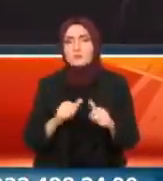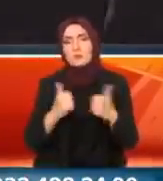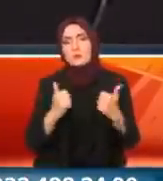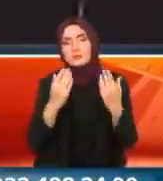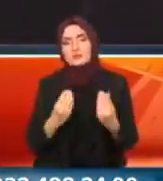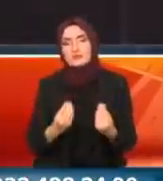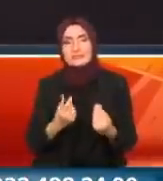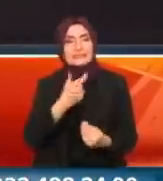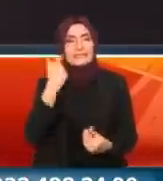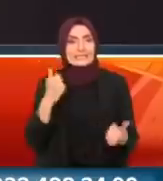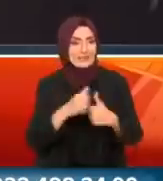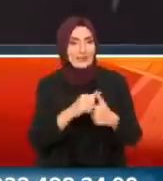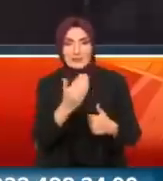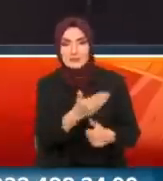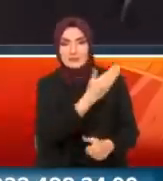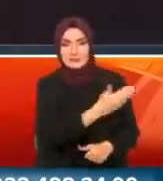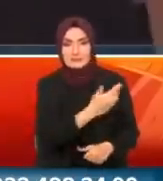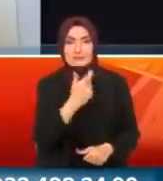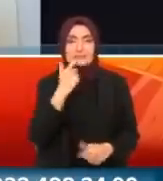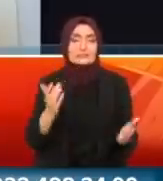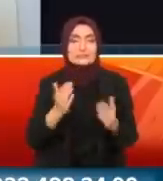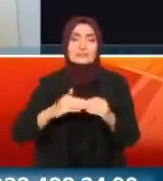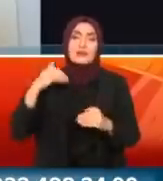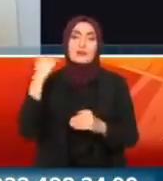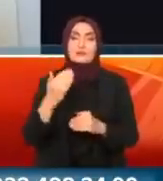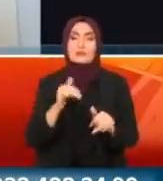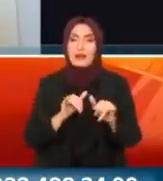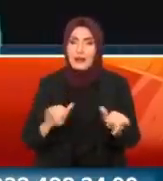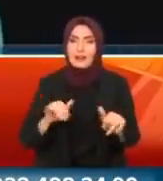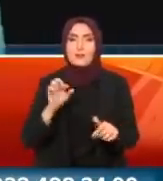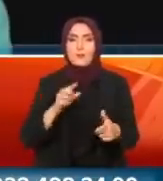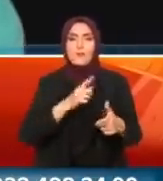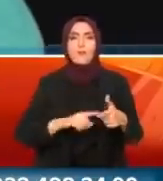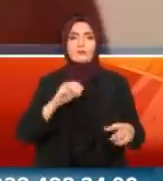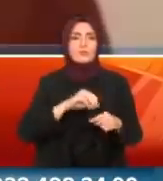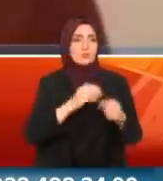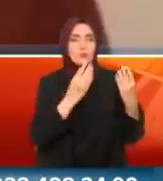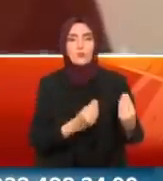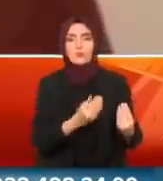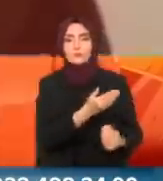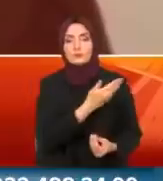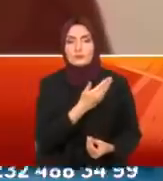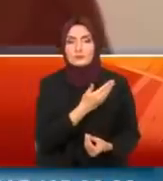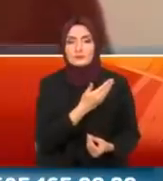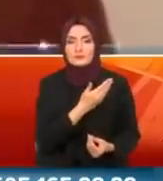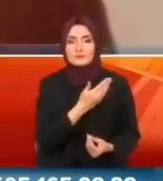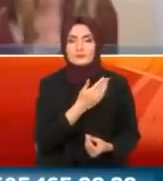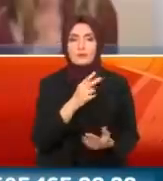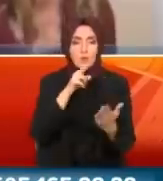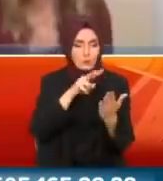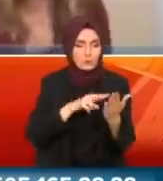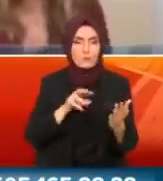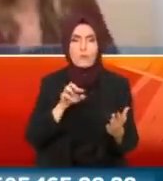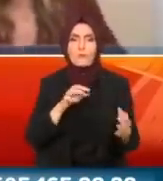Eski eşler yıllar sonra aynı projede yer aldı. Okuma provasını izleyen hayranları tekrar barışırlar mı hayaline